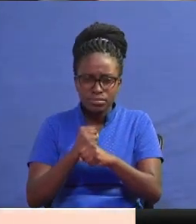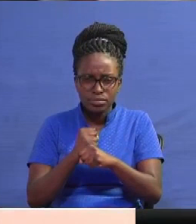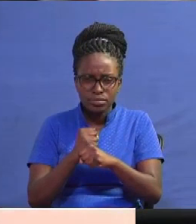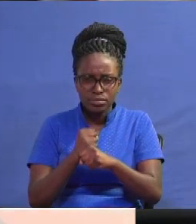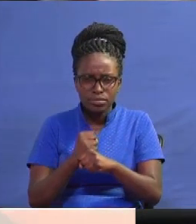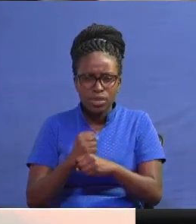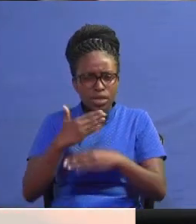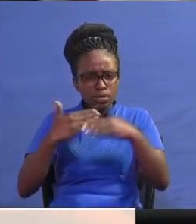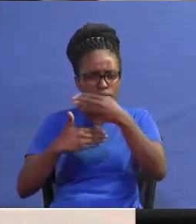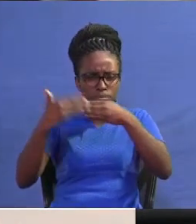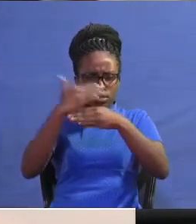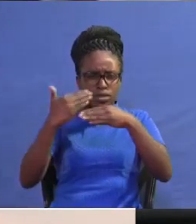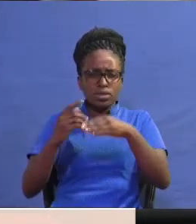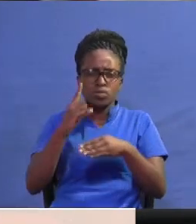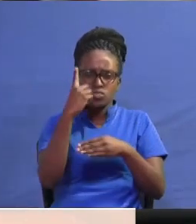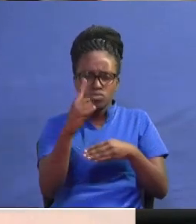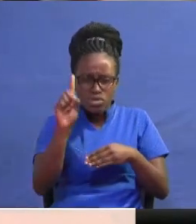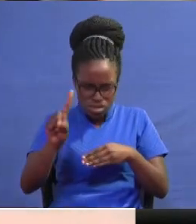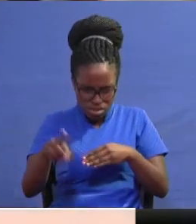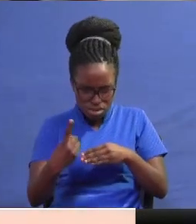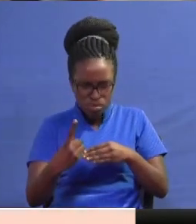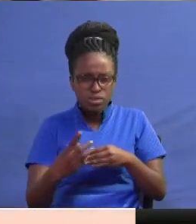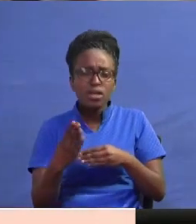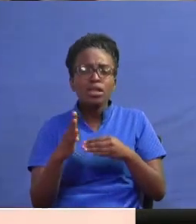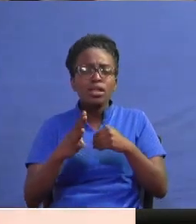build 1900 houses,